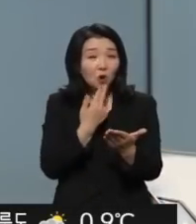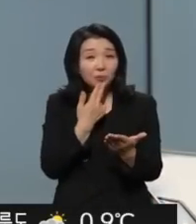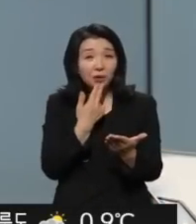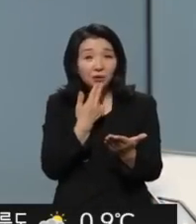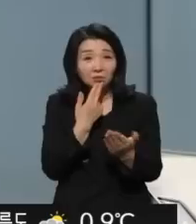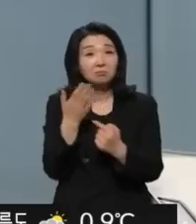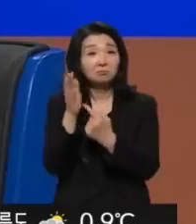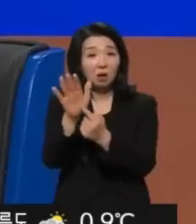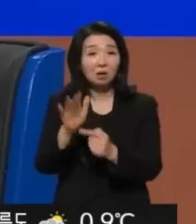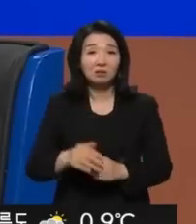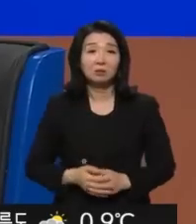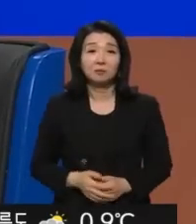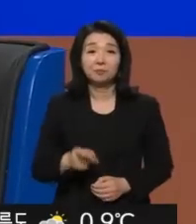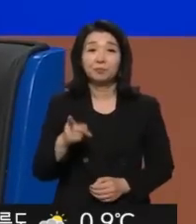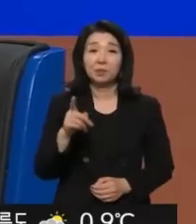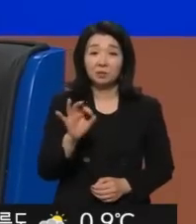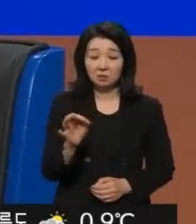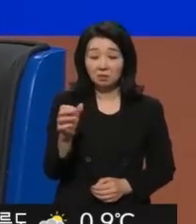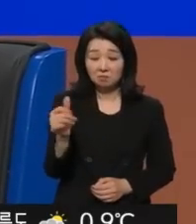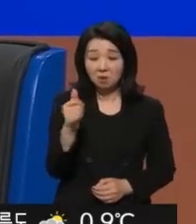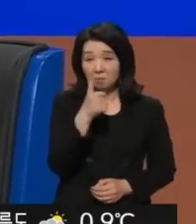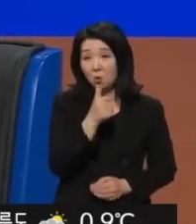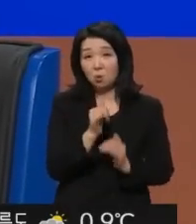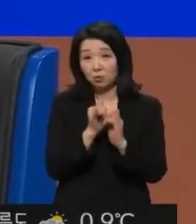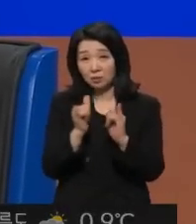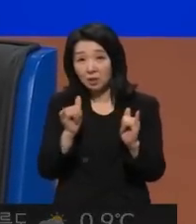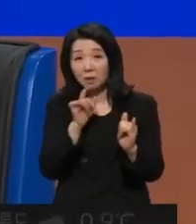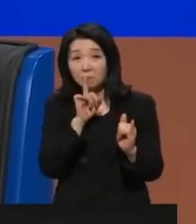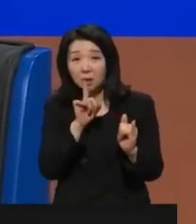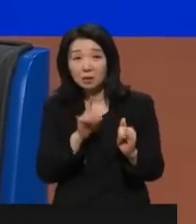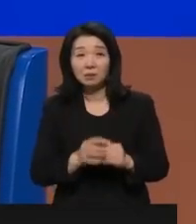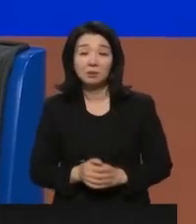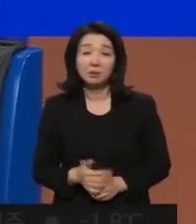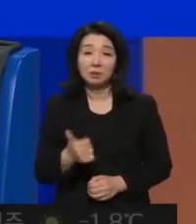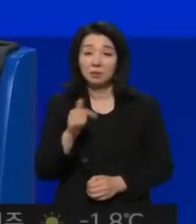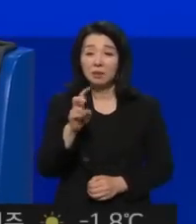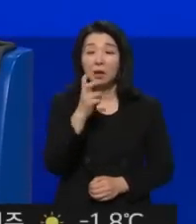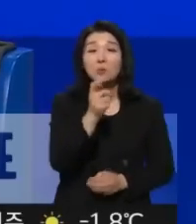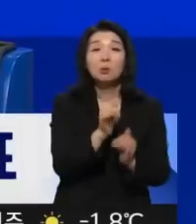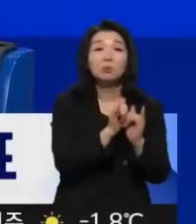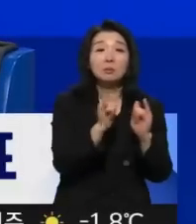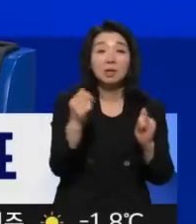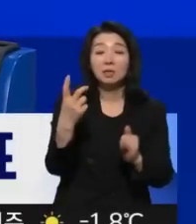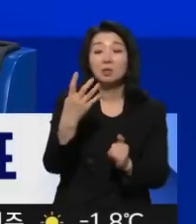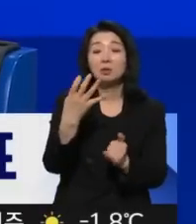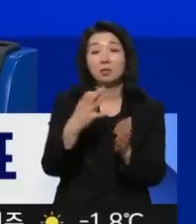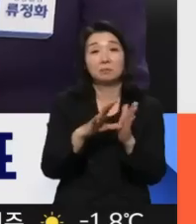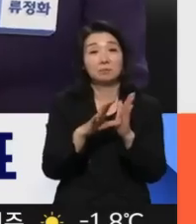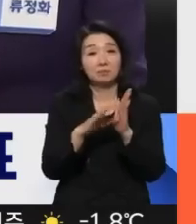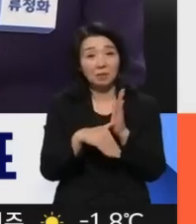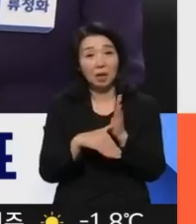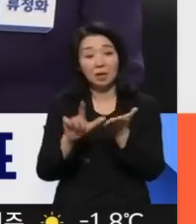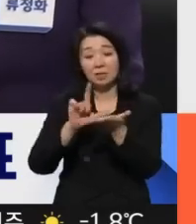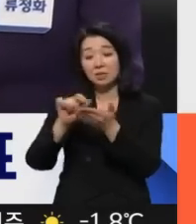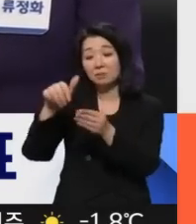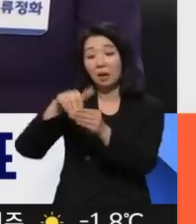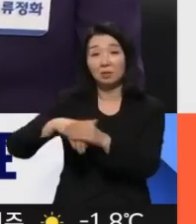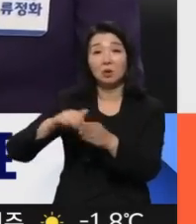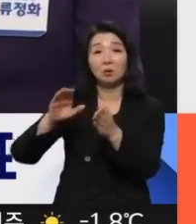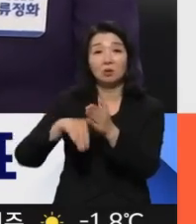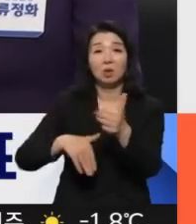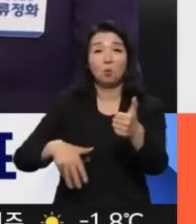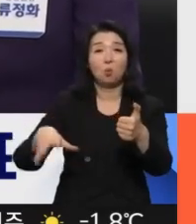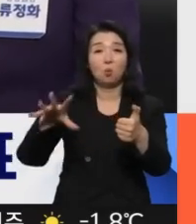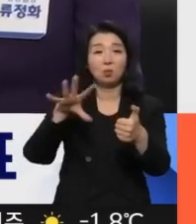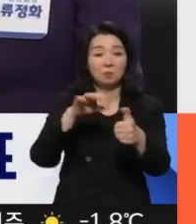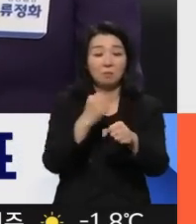냈죠. 그렇습니다. 정진상 실장 측 변호인이 입장문을 냈는데요. 남 변호사가 2014년 지방선거에서 50억